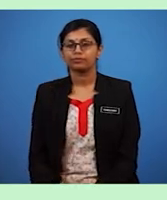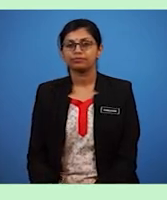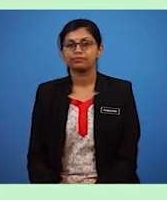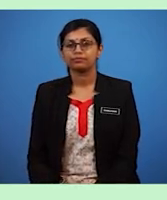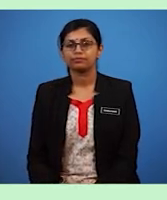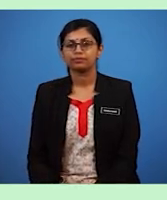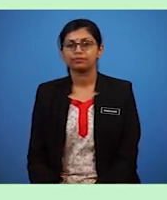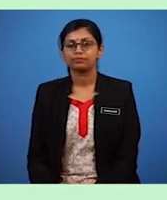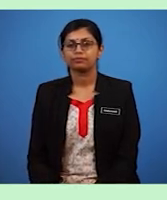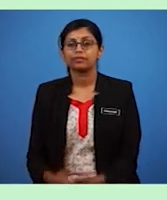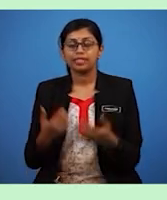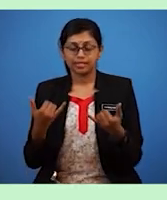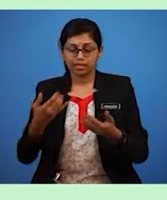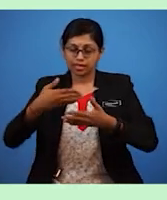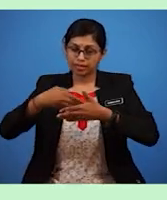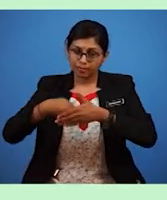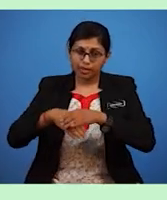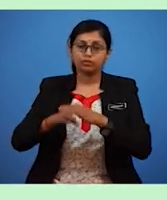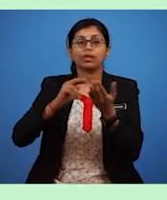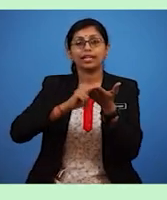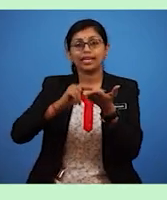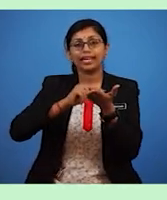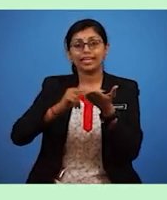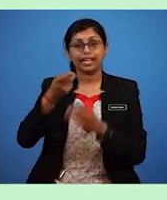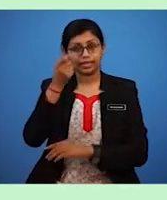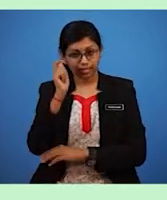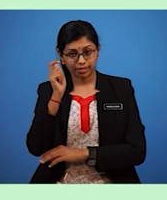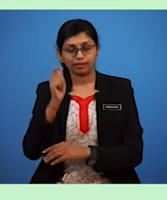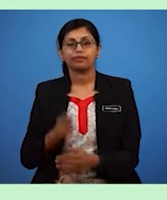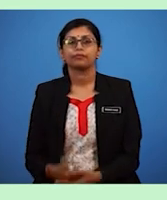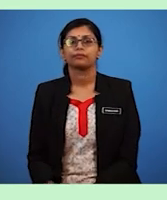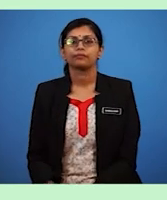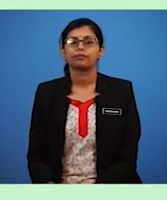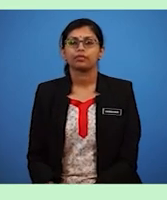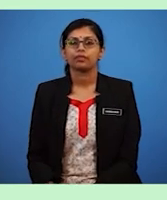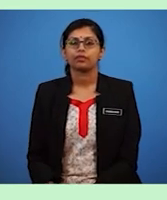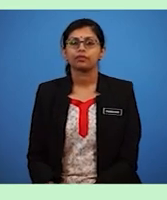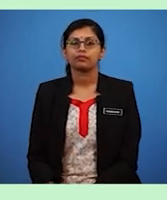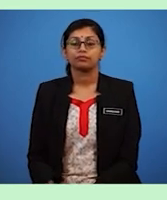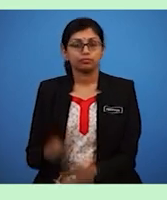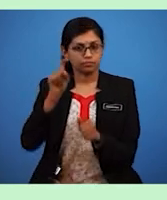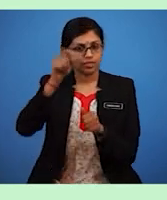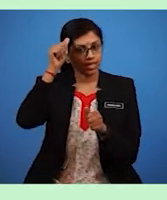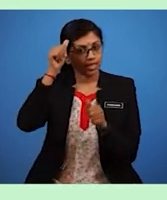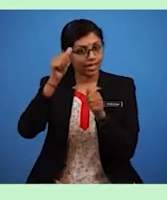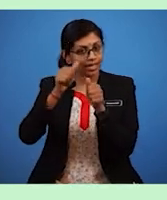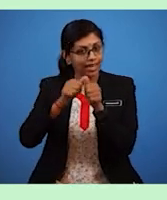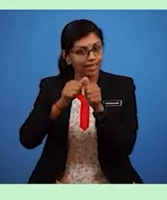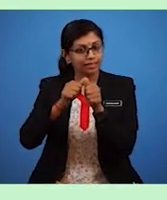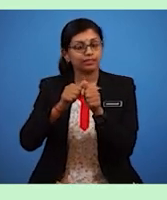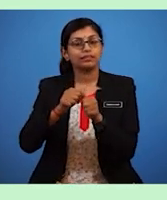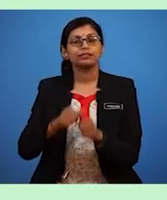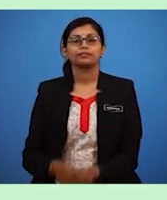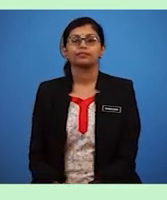Seterusnya, kita masukkan nilai-nilai yang terlibat dan di sini. Ingat ya